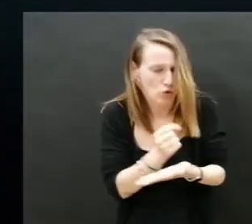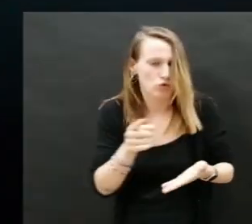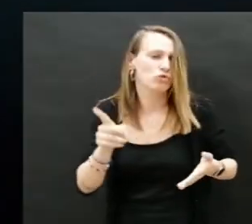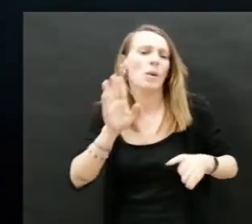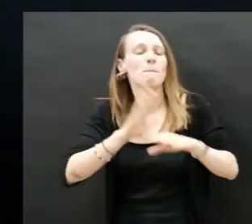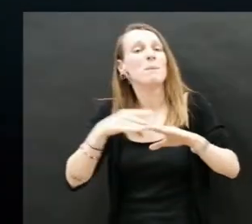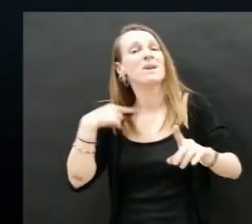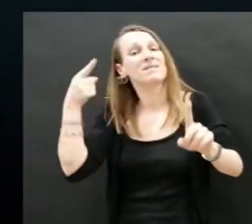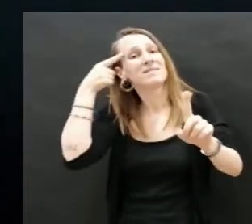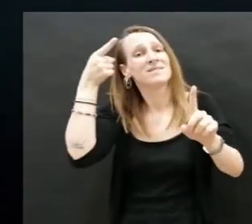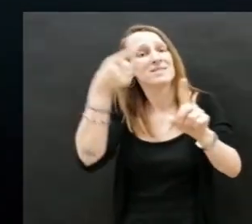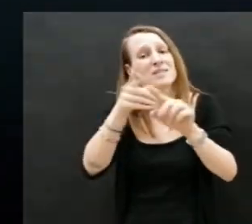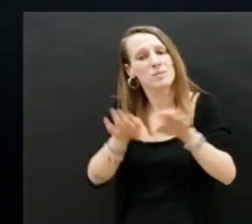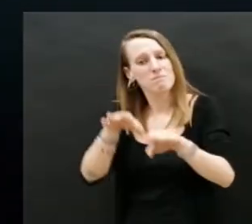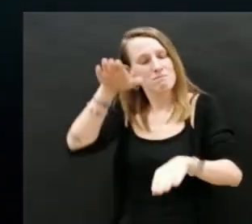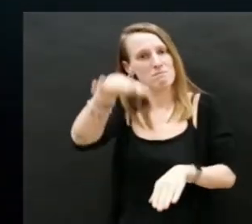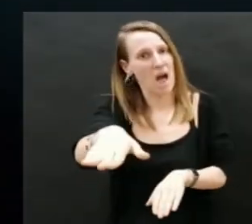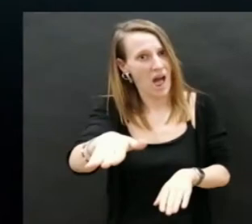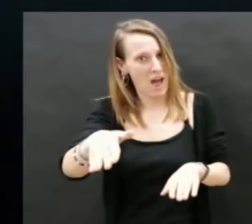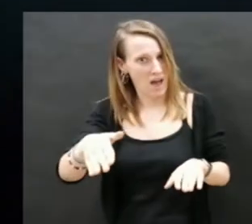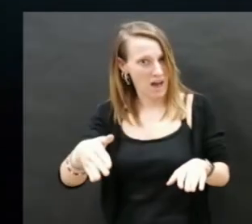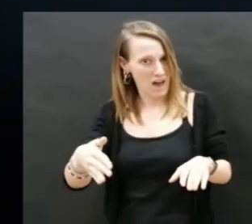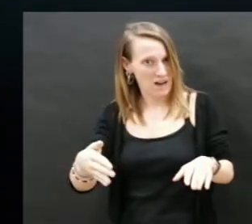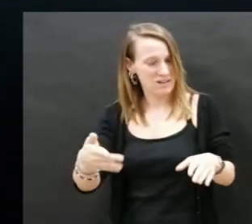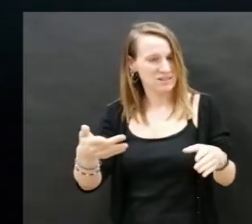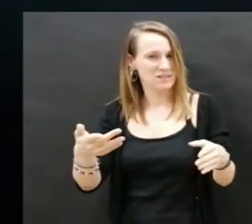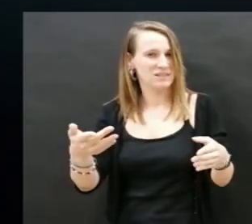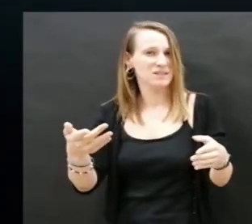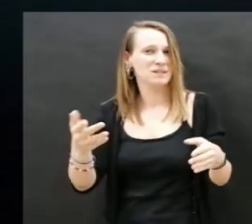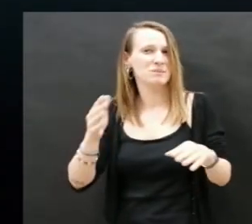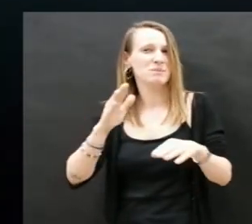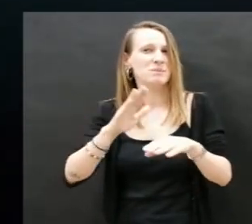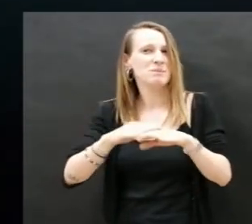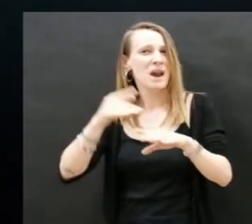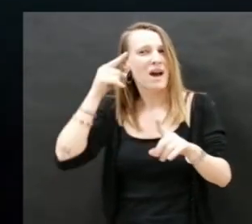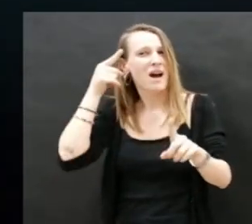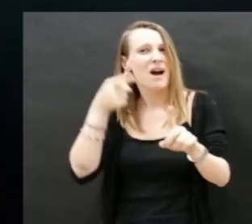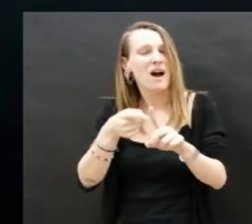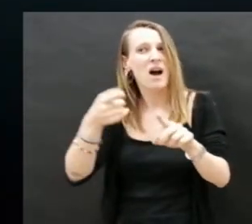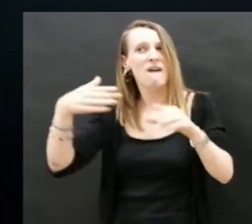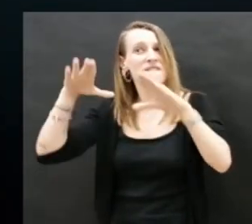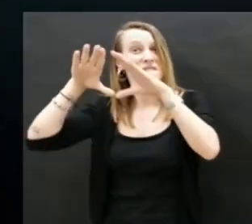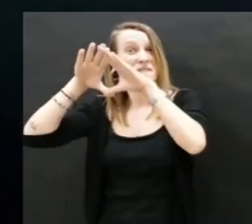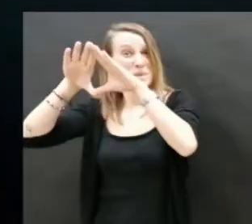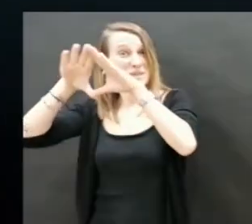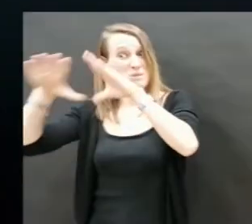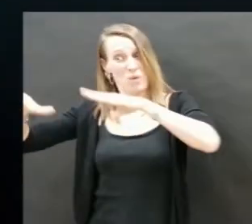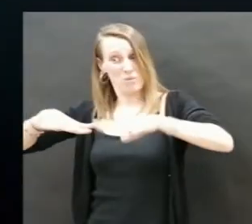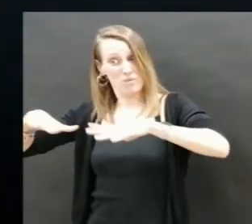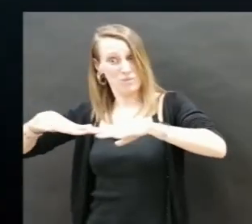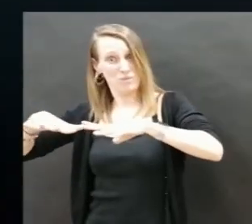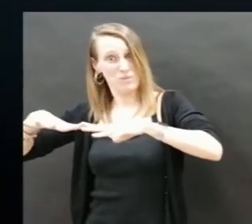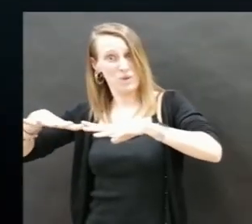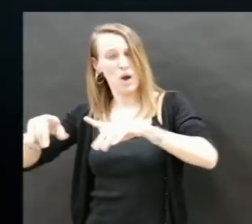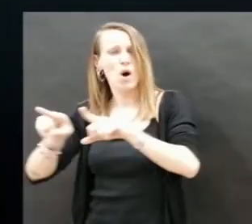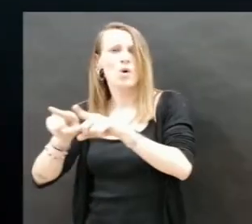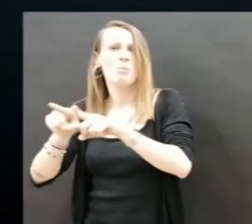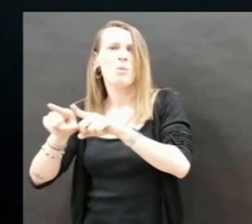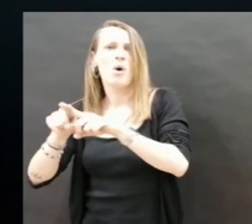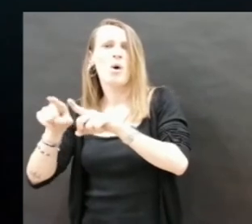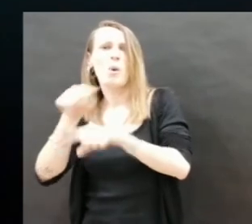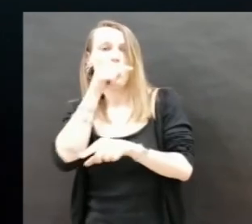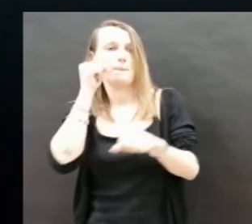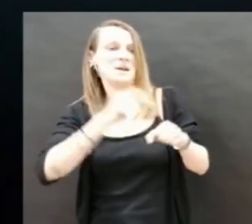on podríem anar un pas més enllà i no fer que el feminisme sigui un moviment que està al